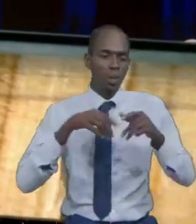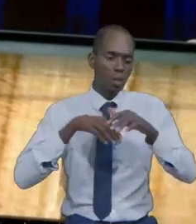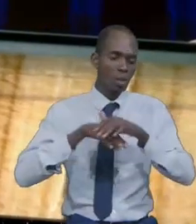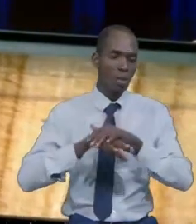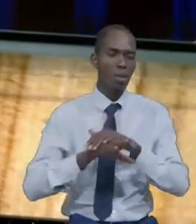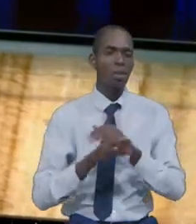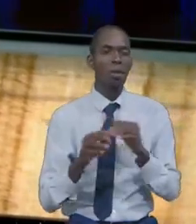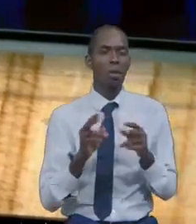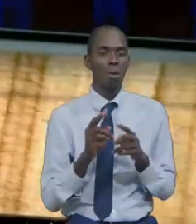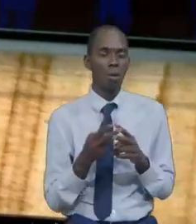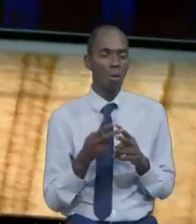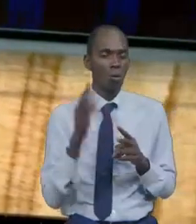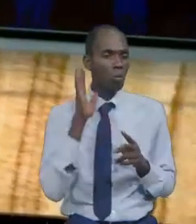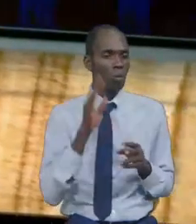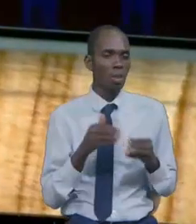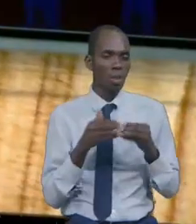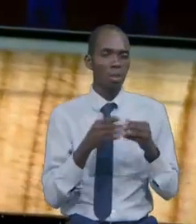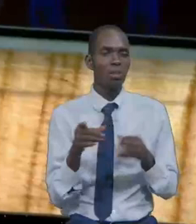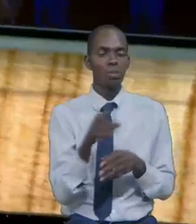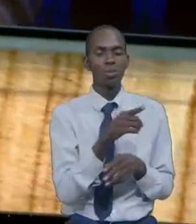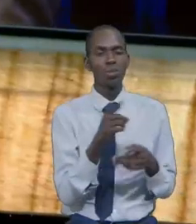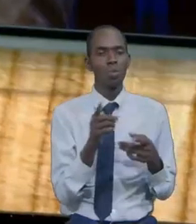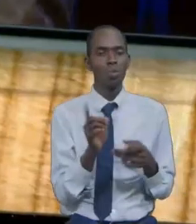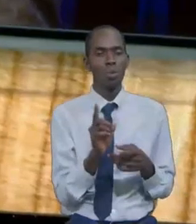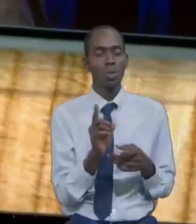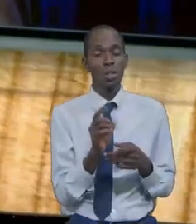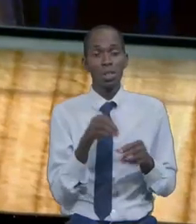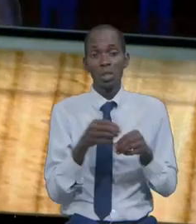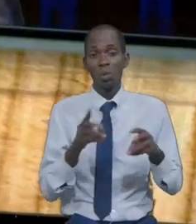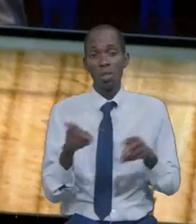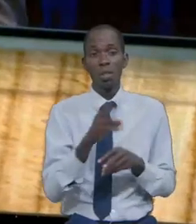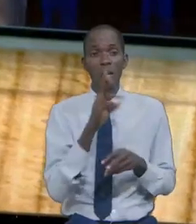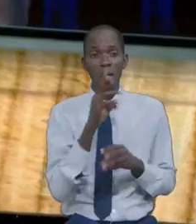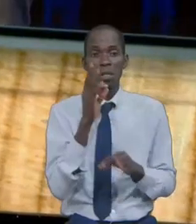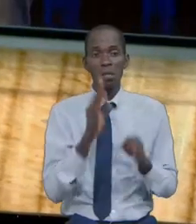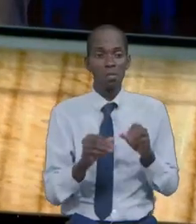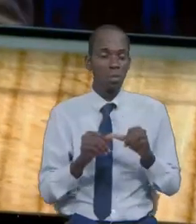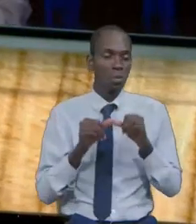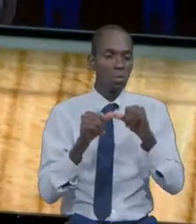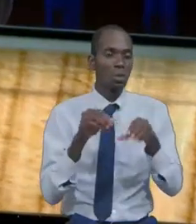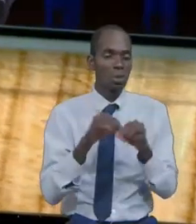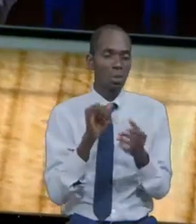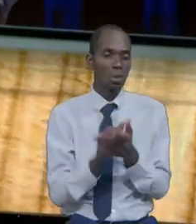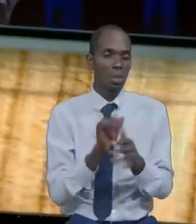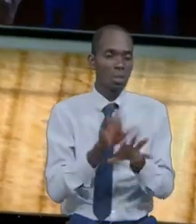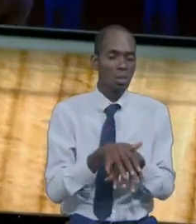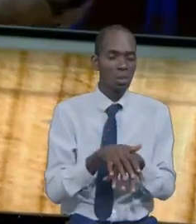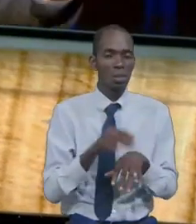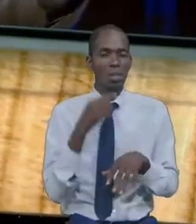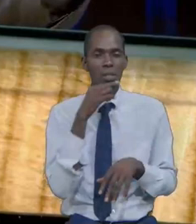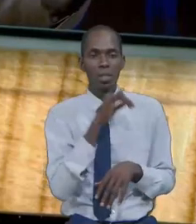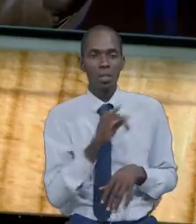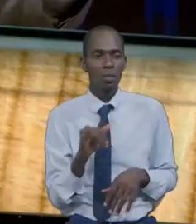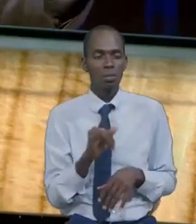gens les laissent tels qu'ils sont. S'ils continuent dans la séduction et dans le mensonge,